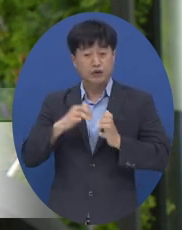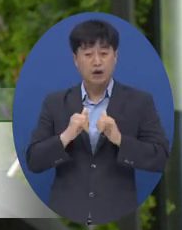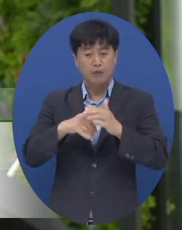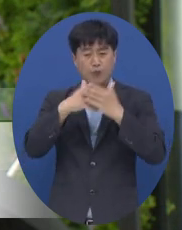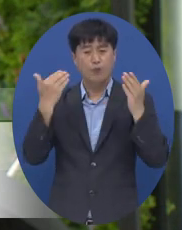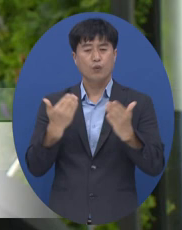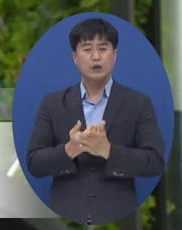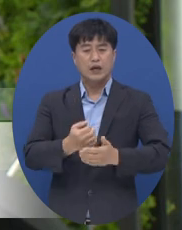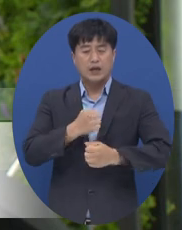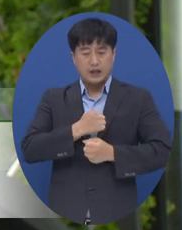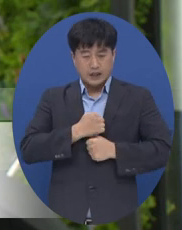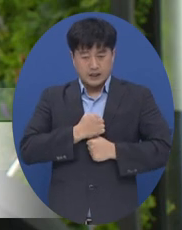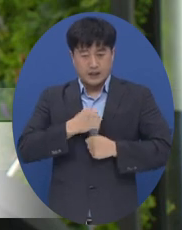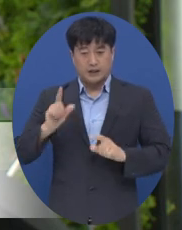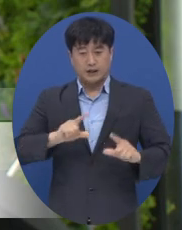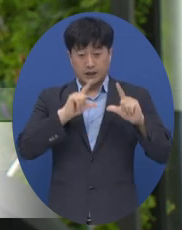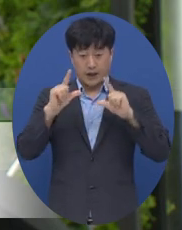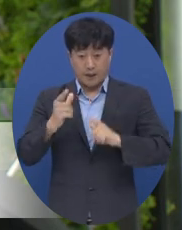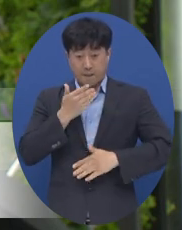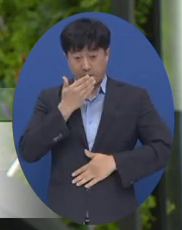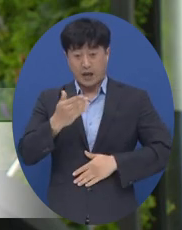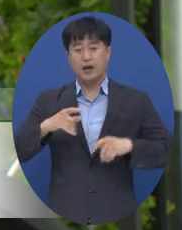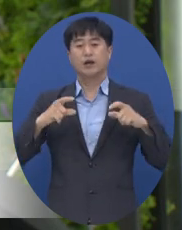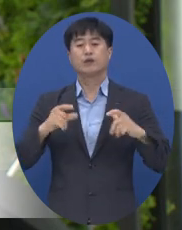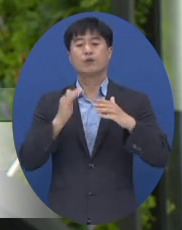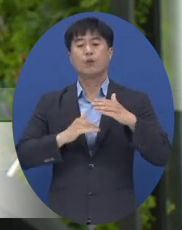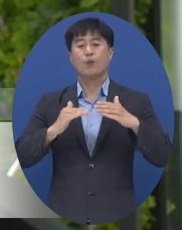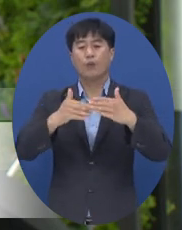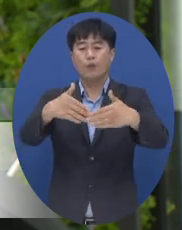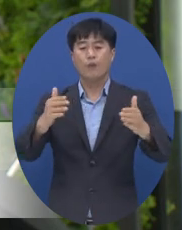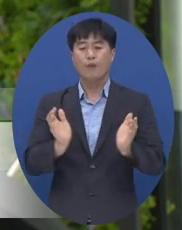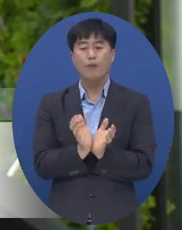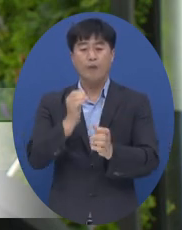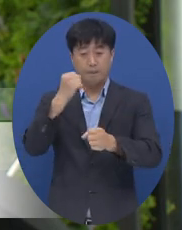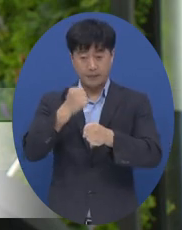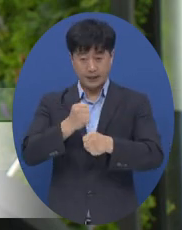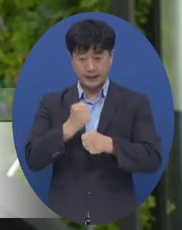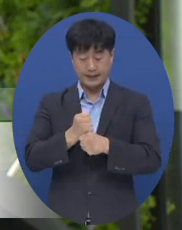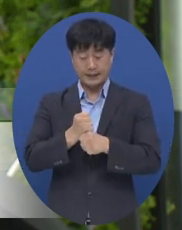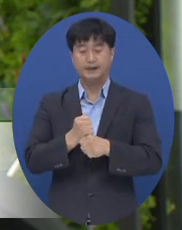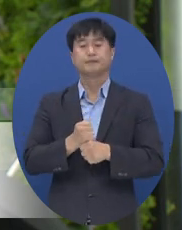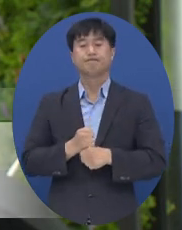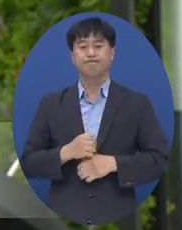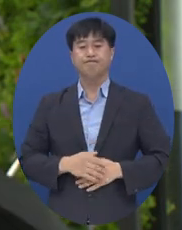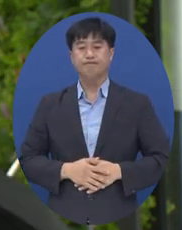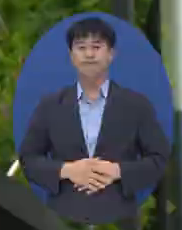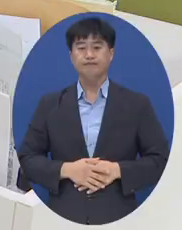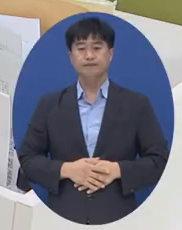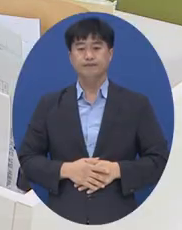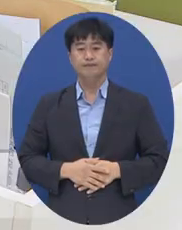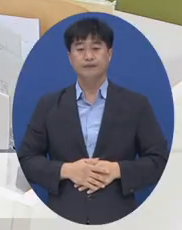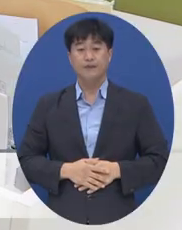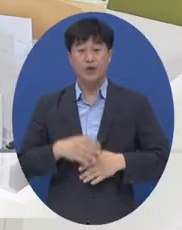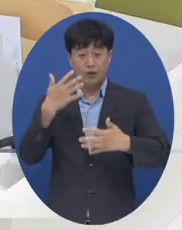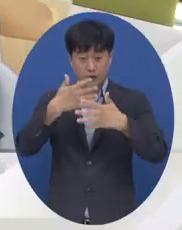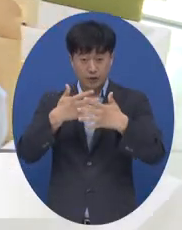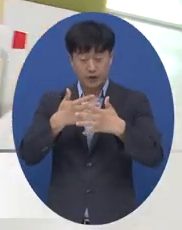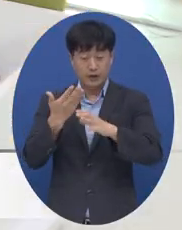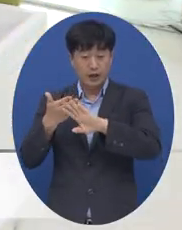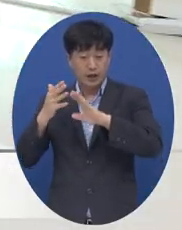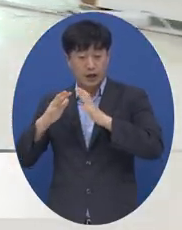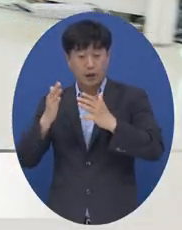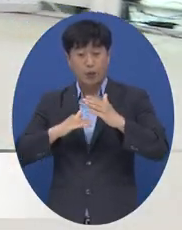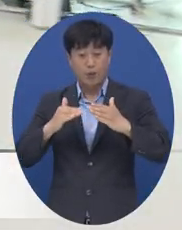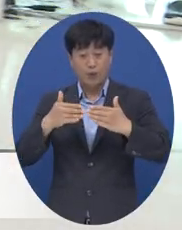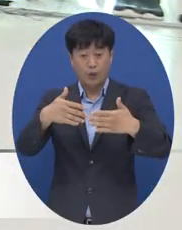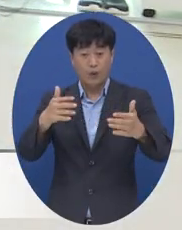내국인이나 외국인이 안전하게 생활할 수 있는 지역 공동체를 만들도록 하겠습니다. 영상은